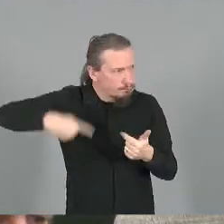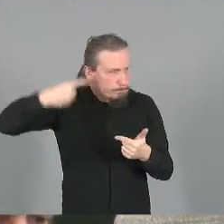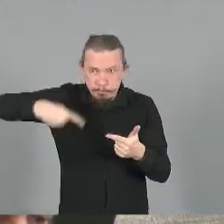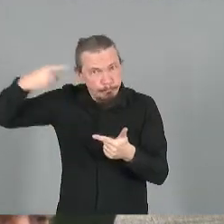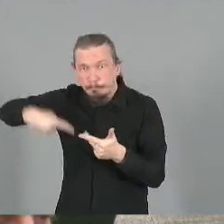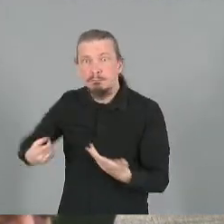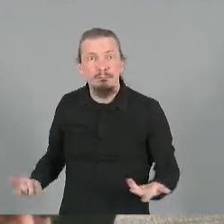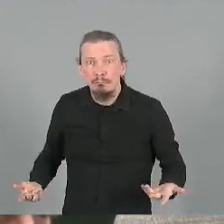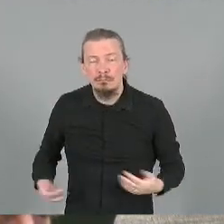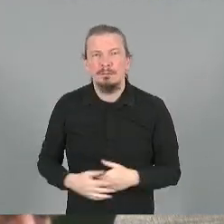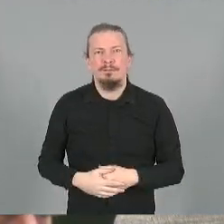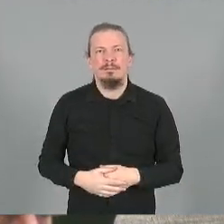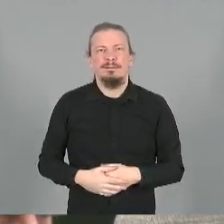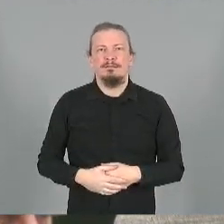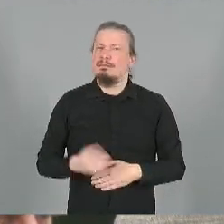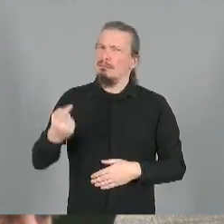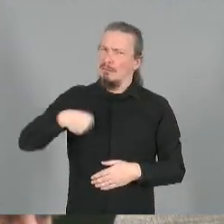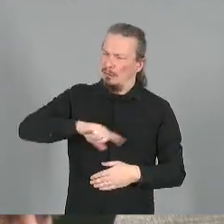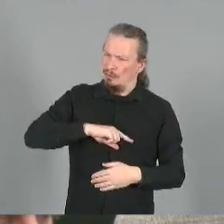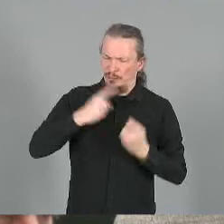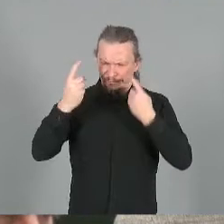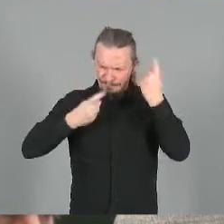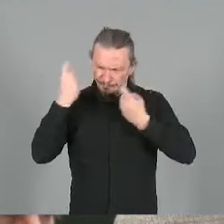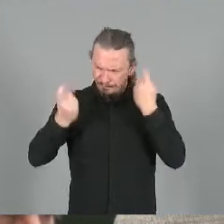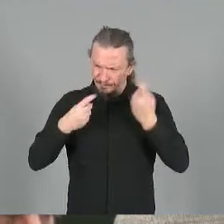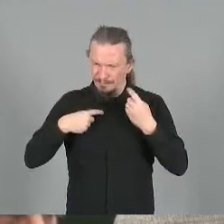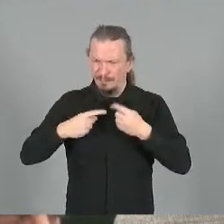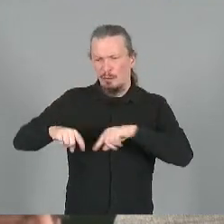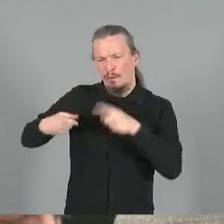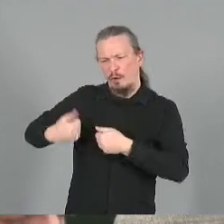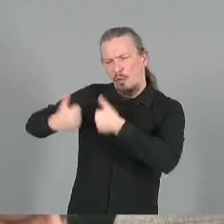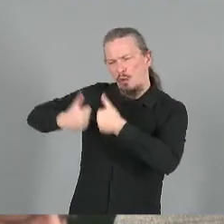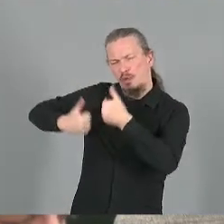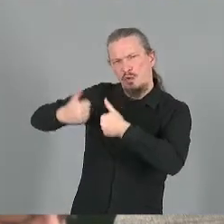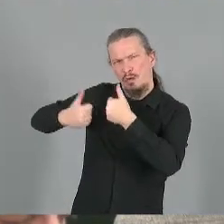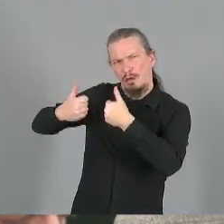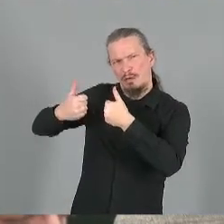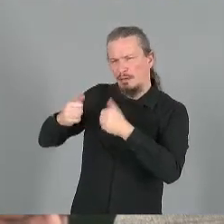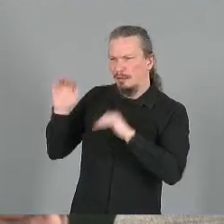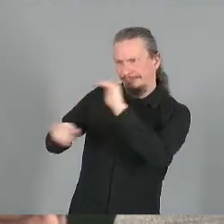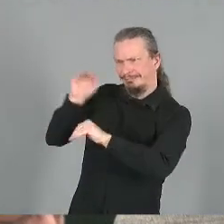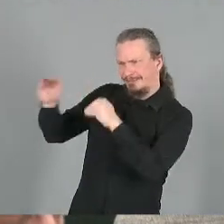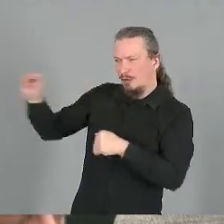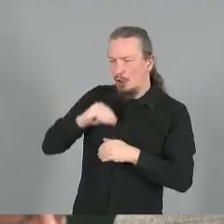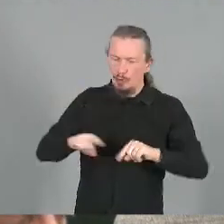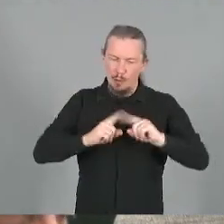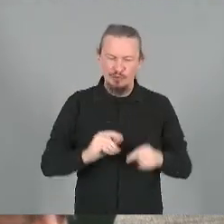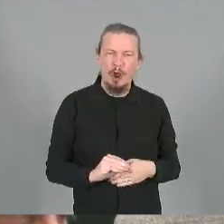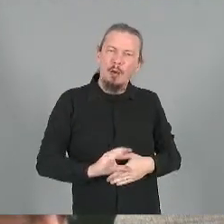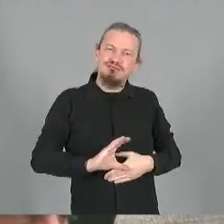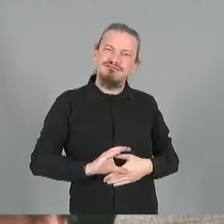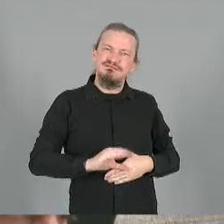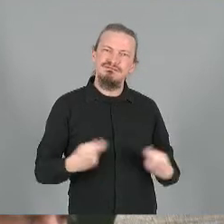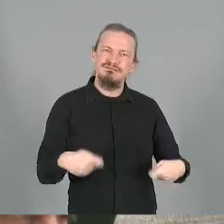économique. Nous nous interrogeons aussi sur la multiplication des fonds de concours qui peuvent gonfler artificiellement le budget métropolitain et son taux de